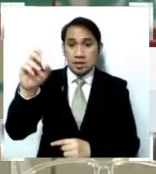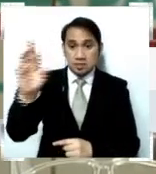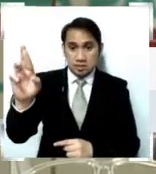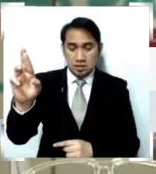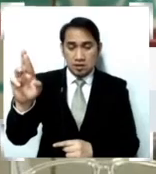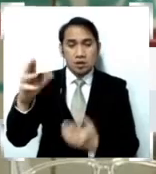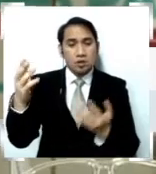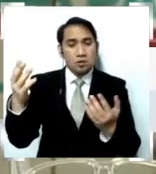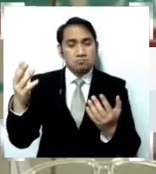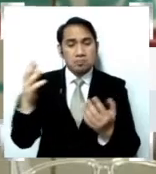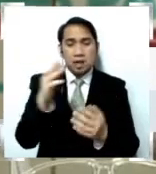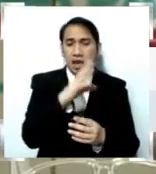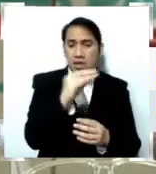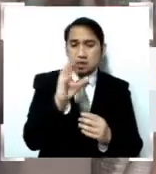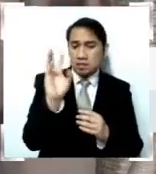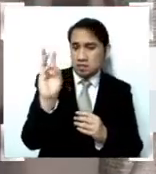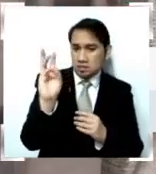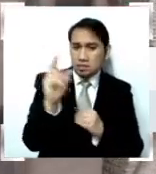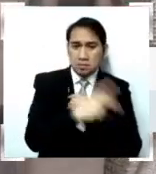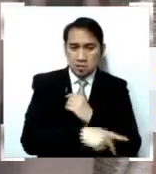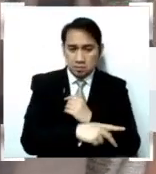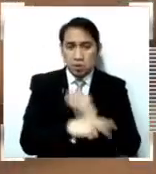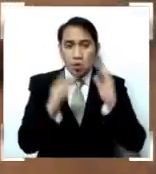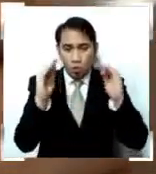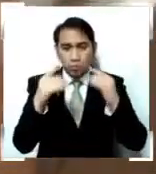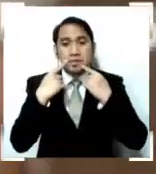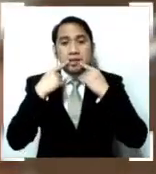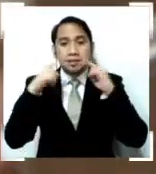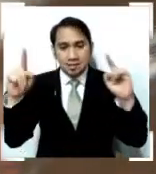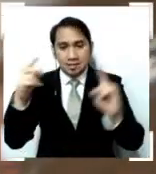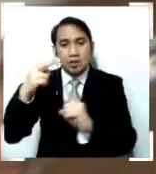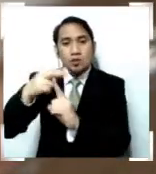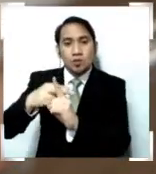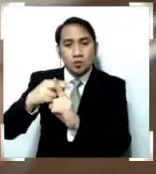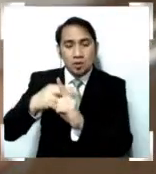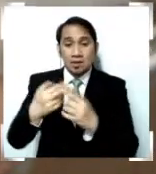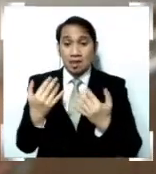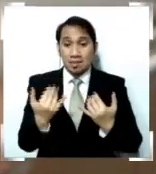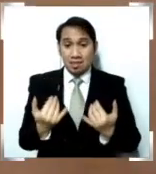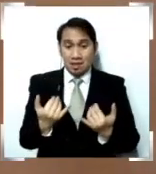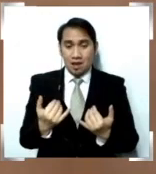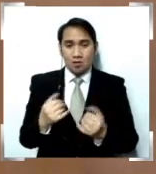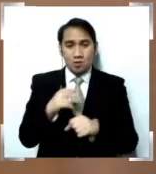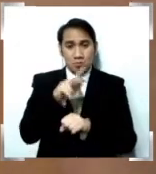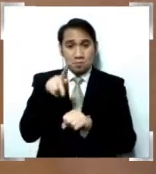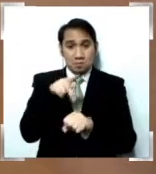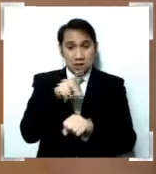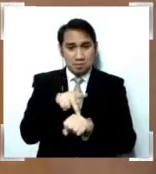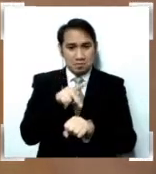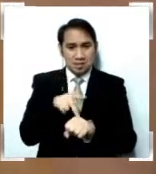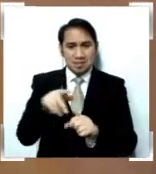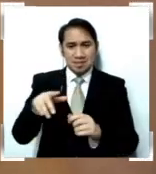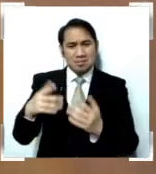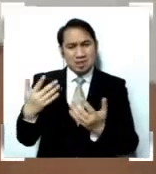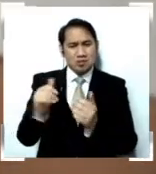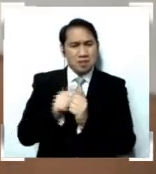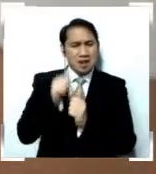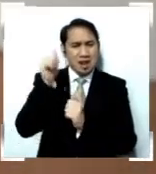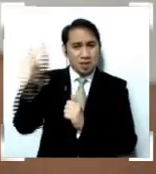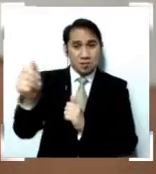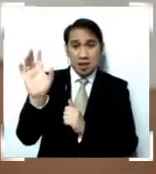around NCR by November. Sa ngayon, malayo pa ang Pilipinas sa target na 70 milyong babakunaan para magka-herd